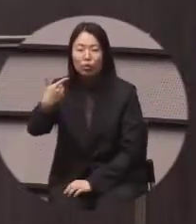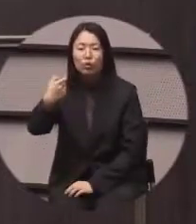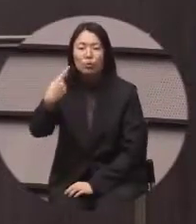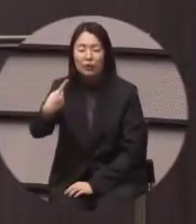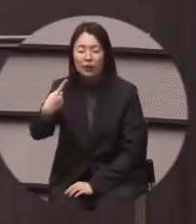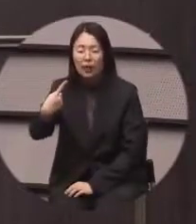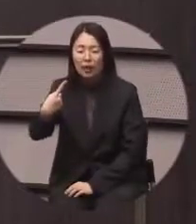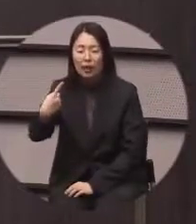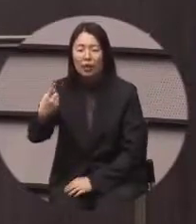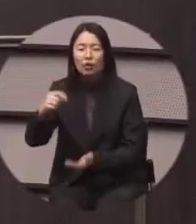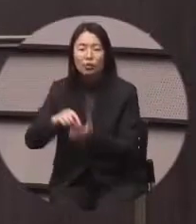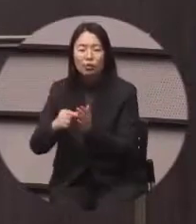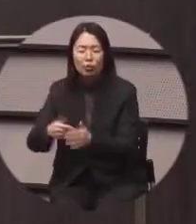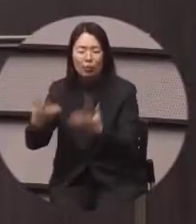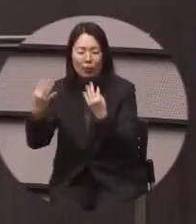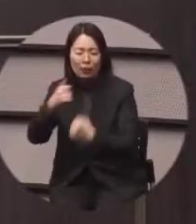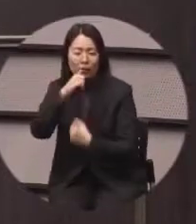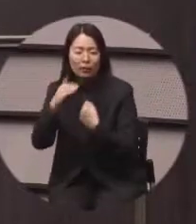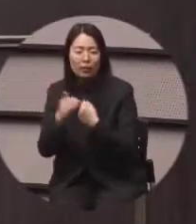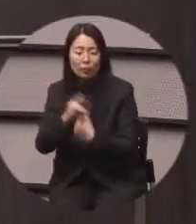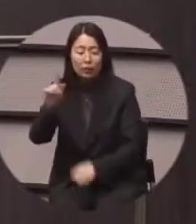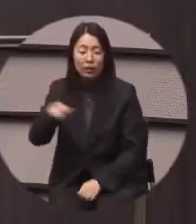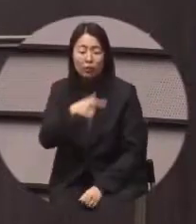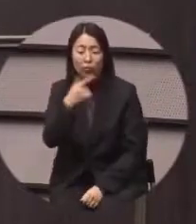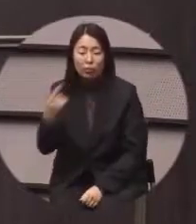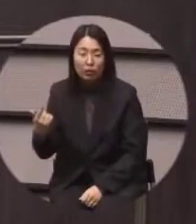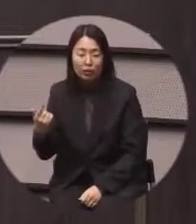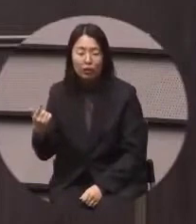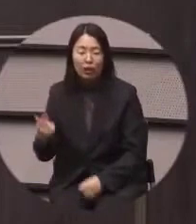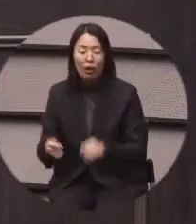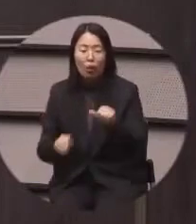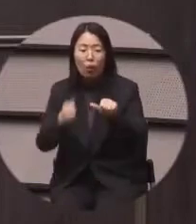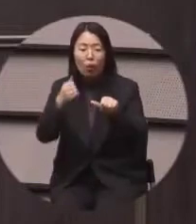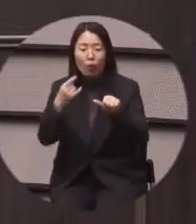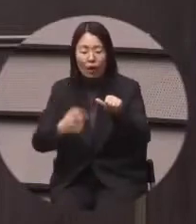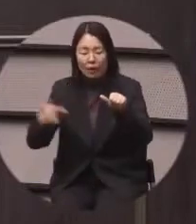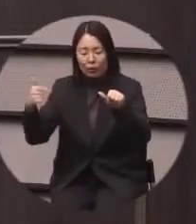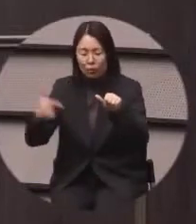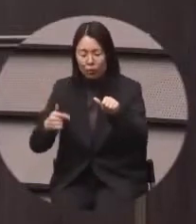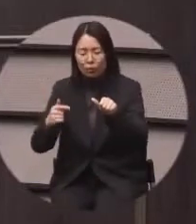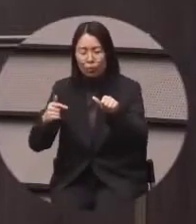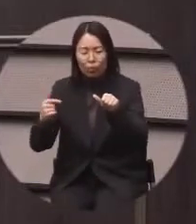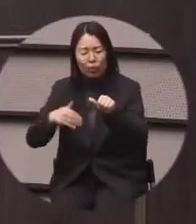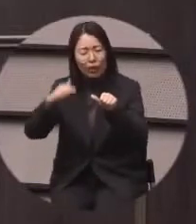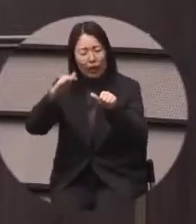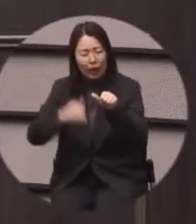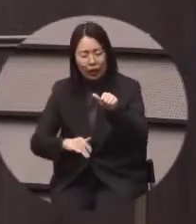61개 노선을 차지하고 있어 1일 5회 이하 노선의 대다수를 차지하고 있습니다.